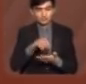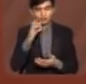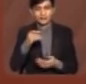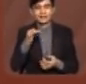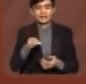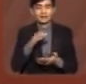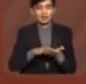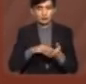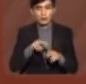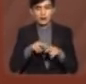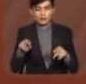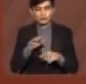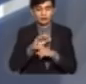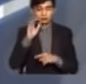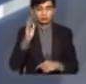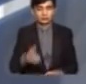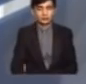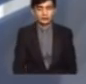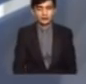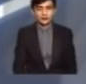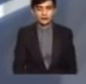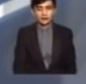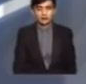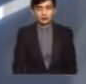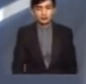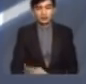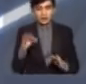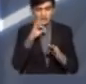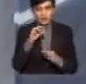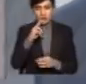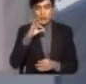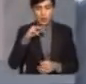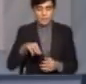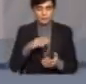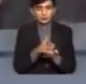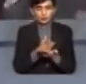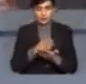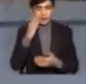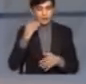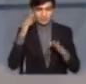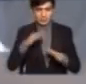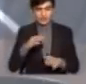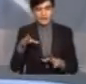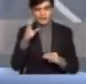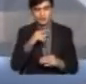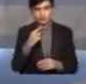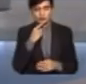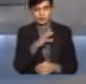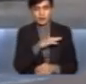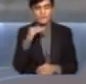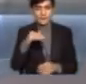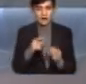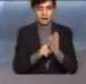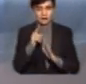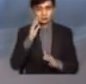в парламент на долю коммунальных служб алматы и выпали испытания февраль пожалуйста